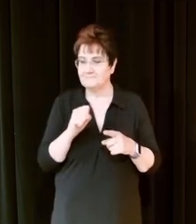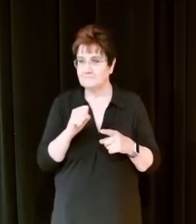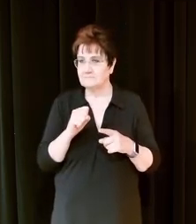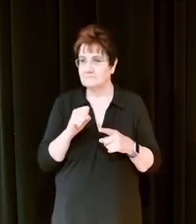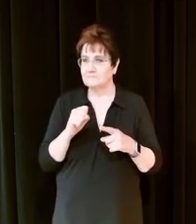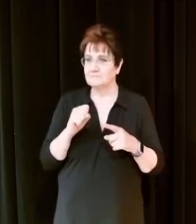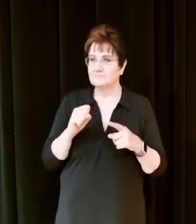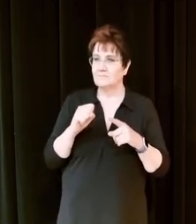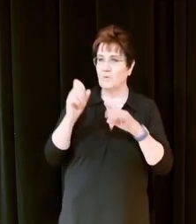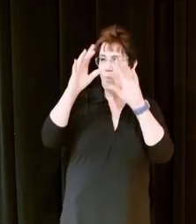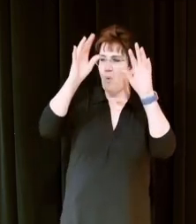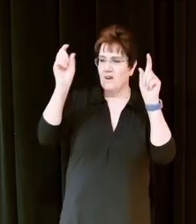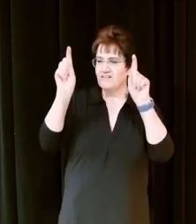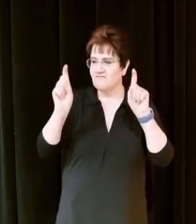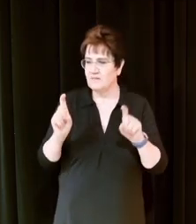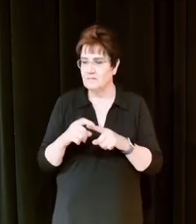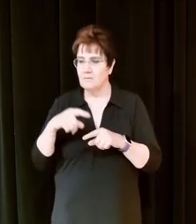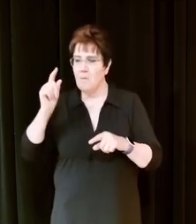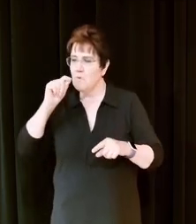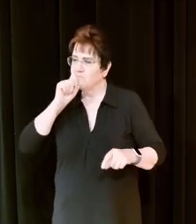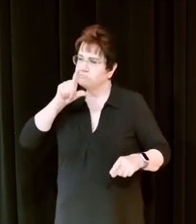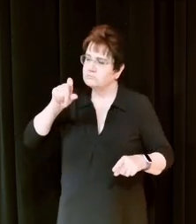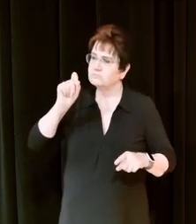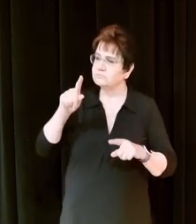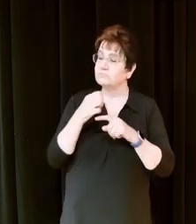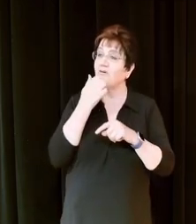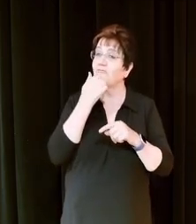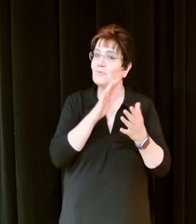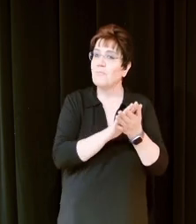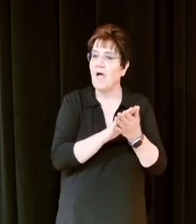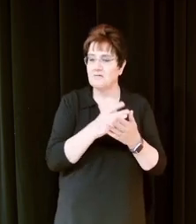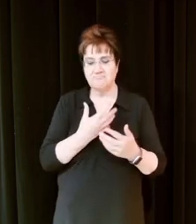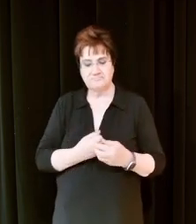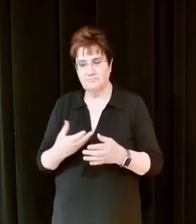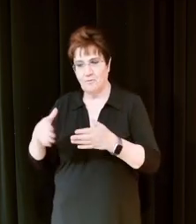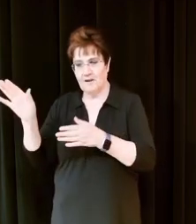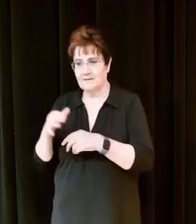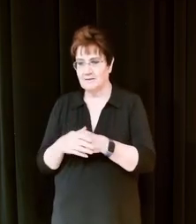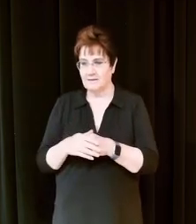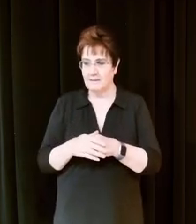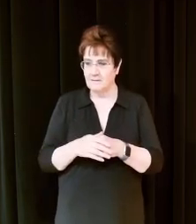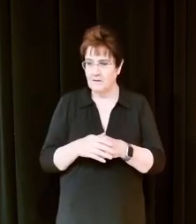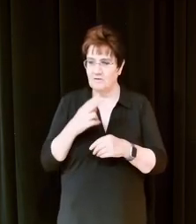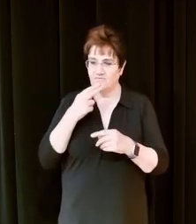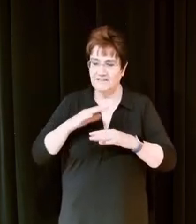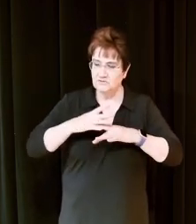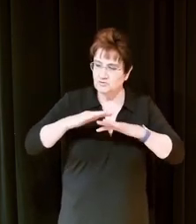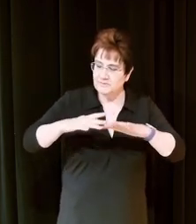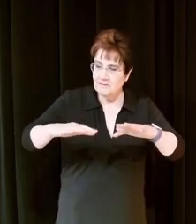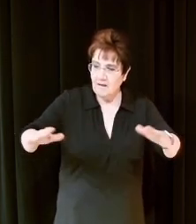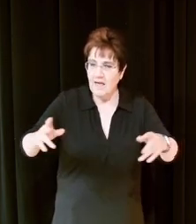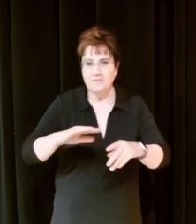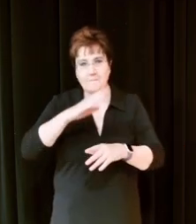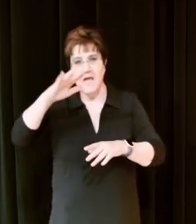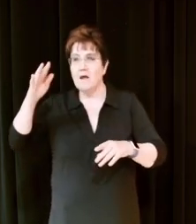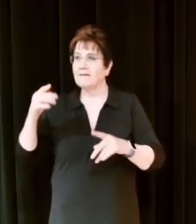Gewitterwolken, Möwen schreien, die Hoffnung bleibt nicht der Verdruss. Im spiegelglatten Wasser Berge,